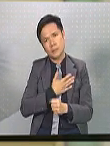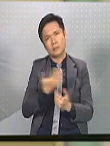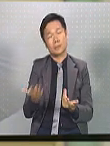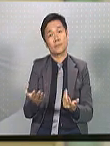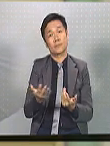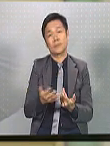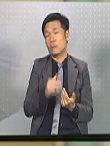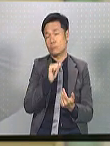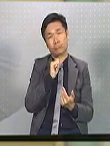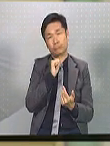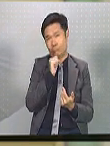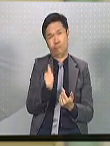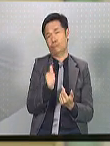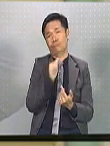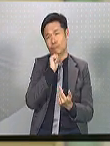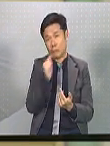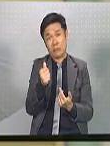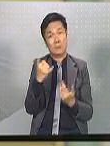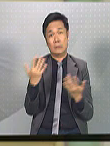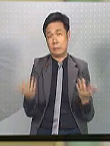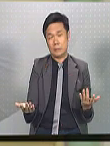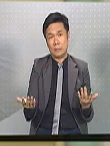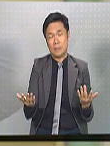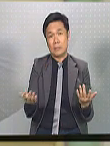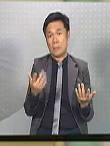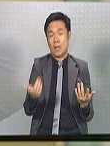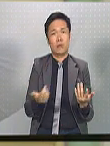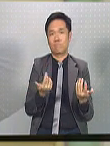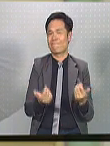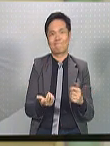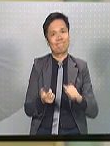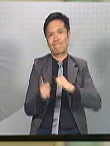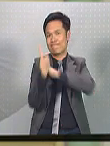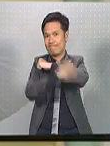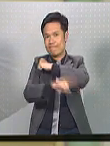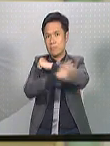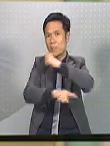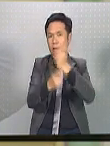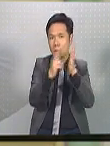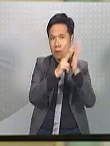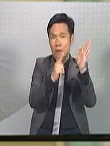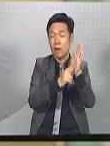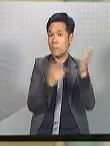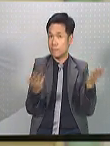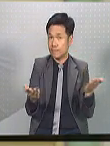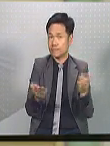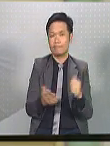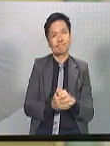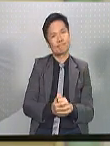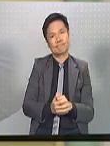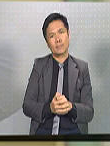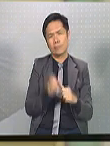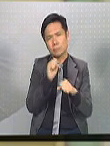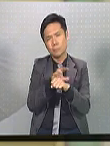sampai berlaku tindakan undang-undang yang dilakukan oleh pihak polis kalau seperti saya